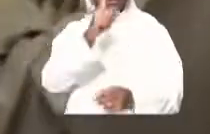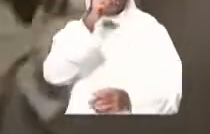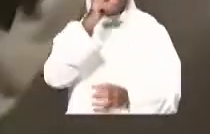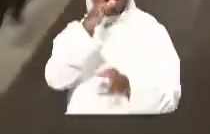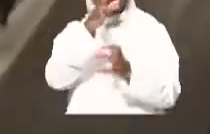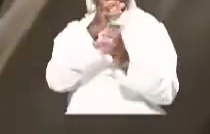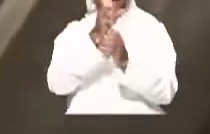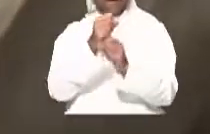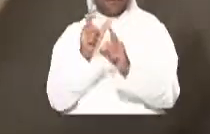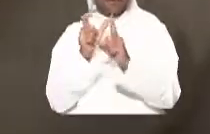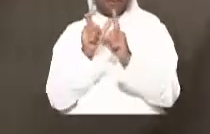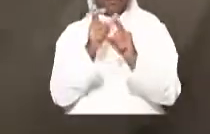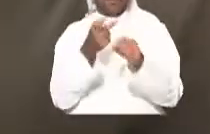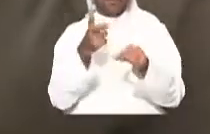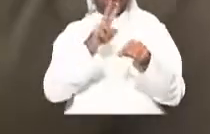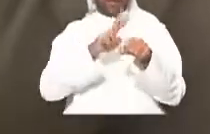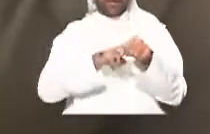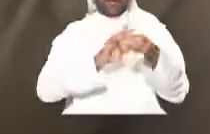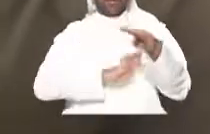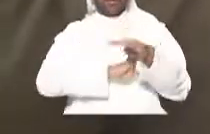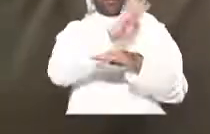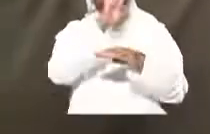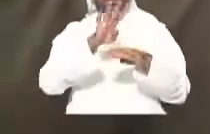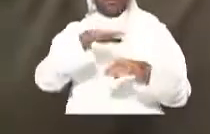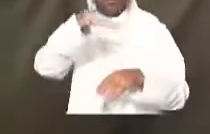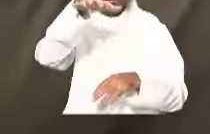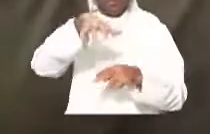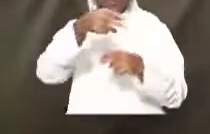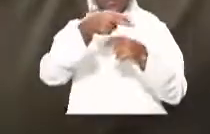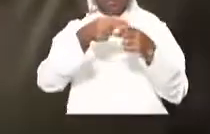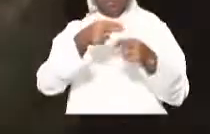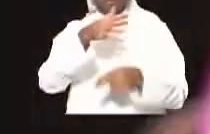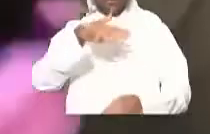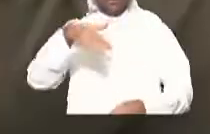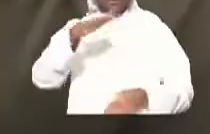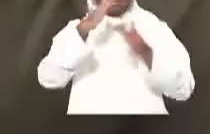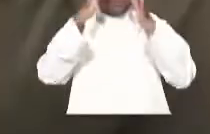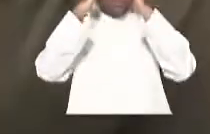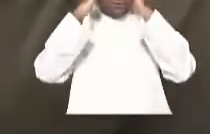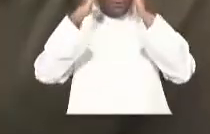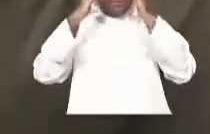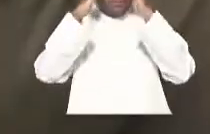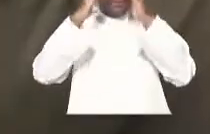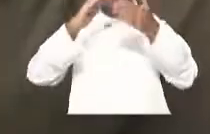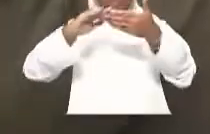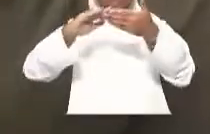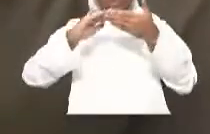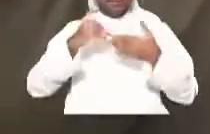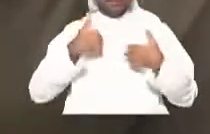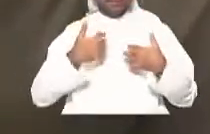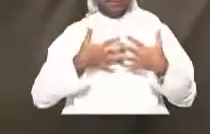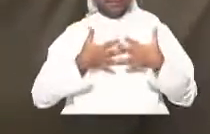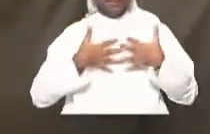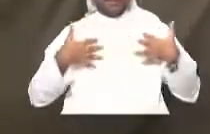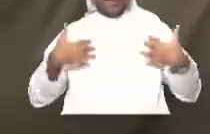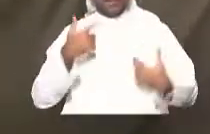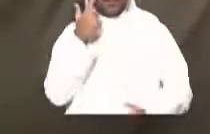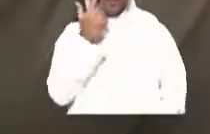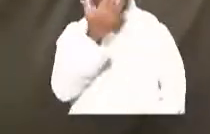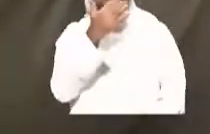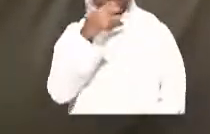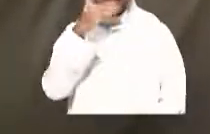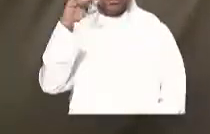القطاع لدعم الشباب للسبل العيش وتدريبهم وتأهيلهم لسوق العمل